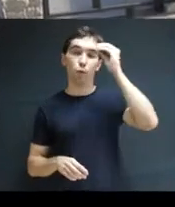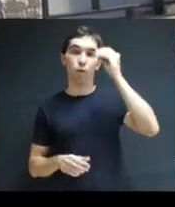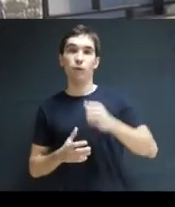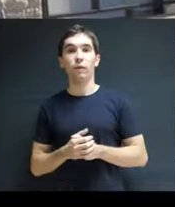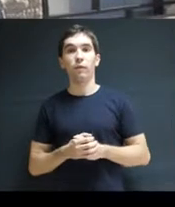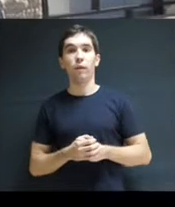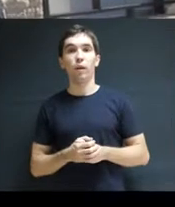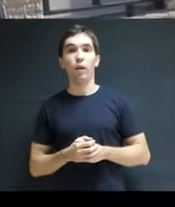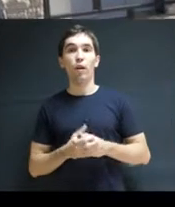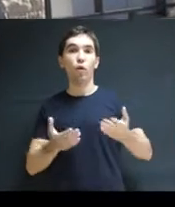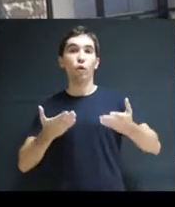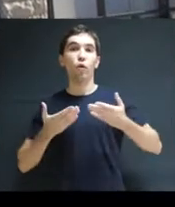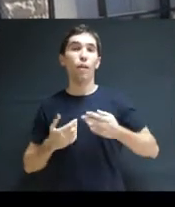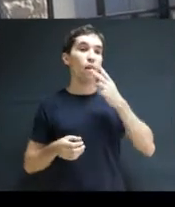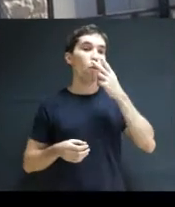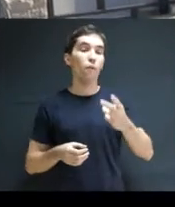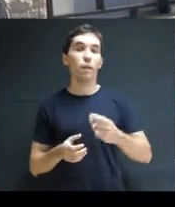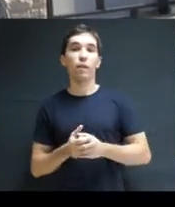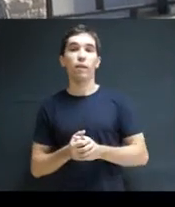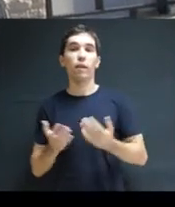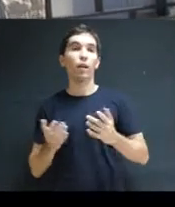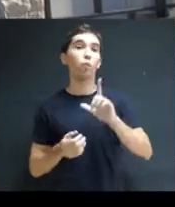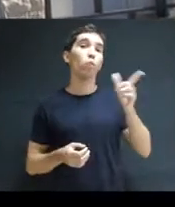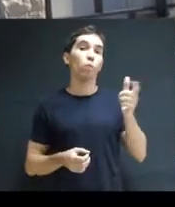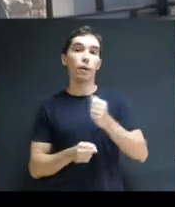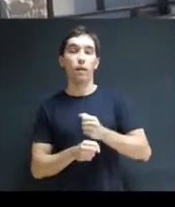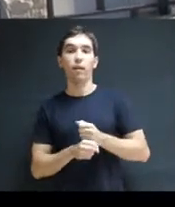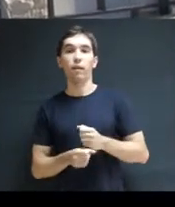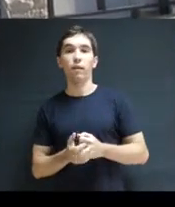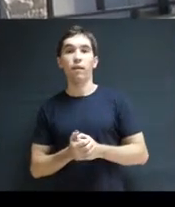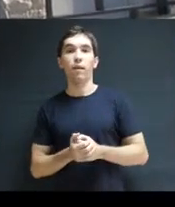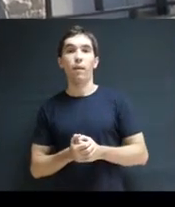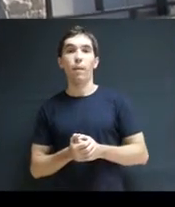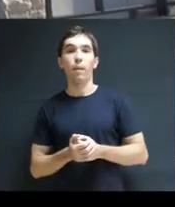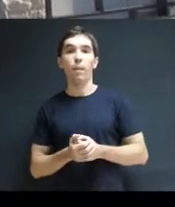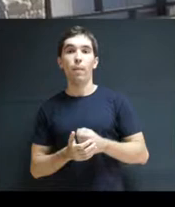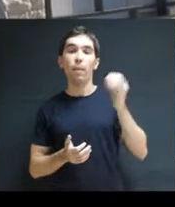što sam dobila uvid u njihov rad. Znači način na